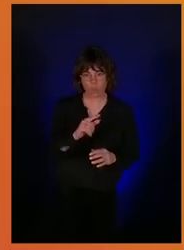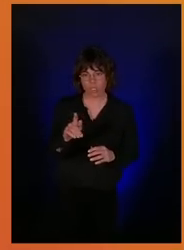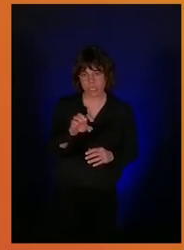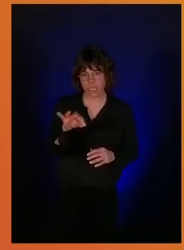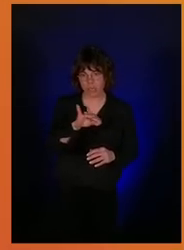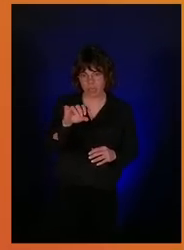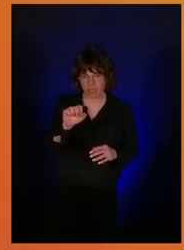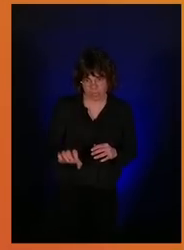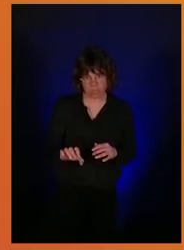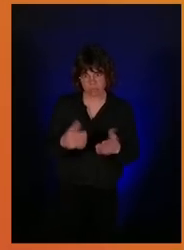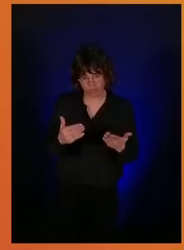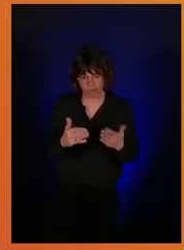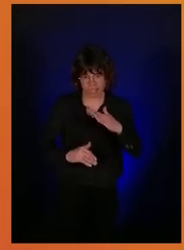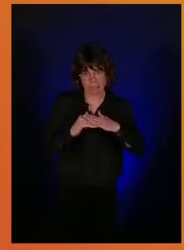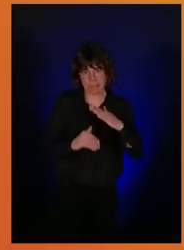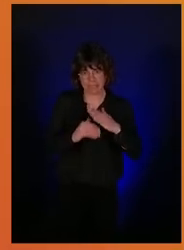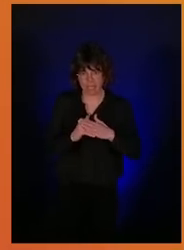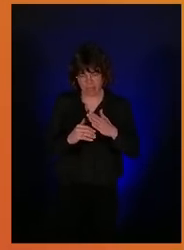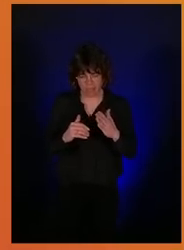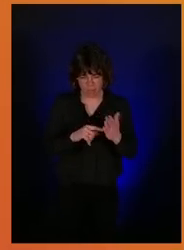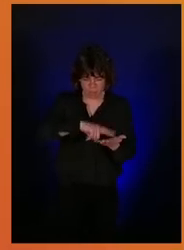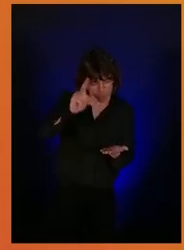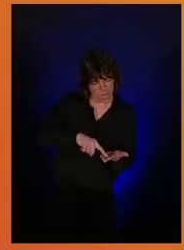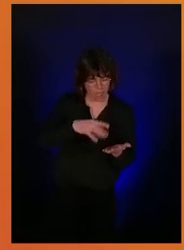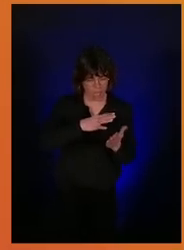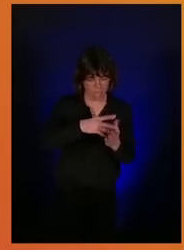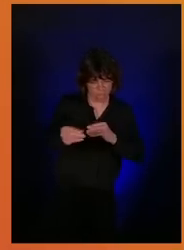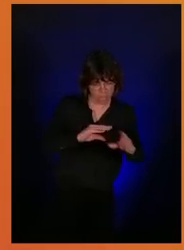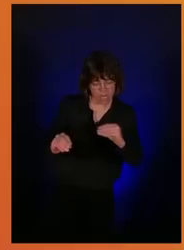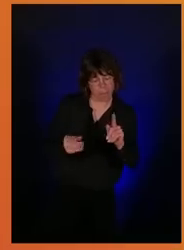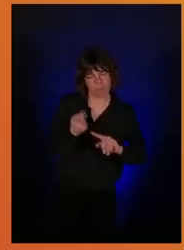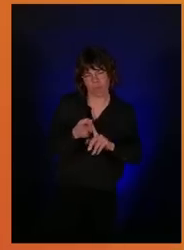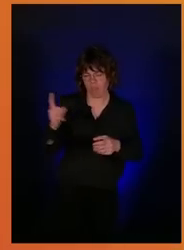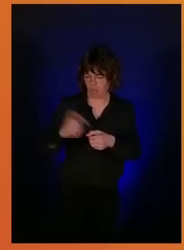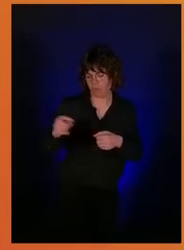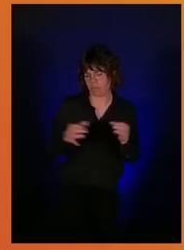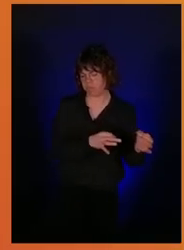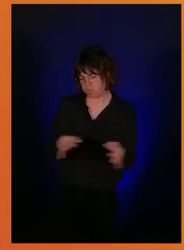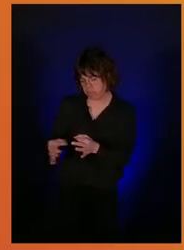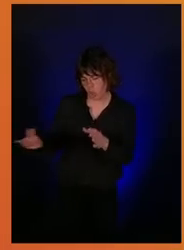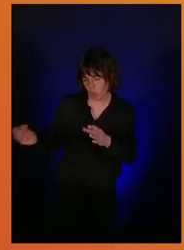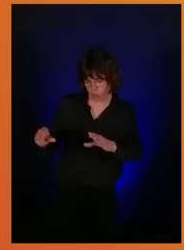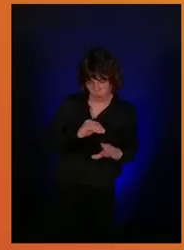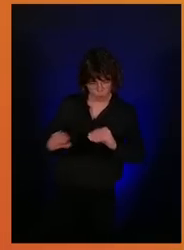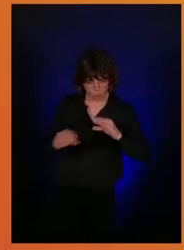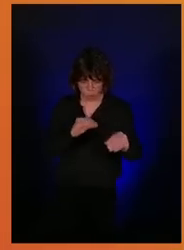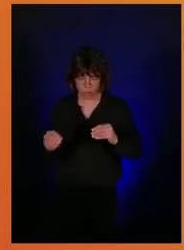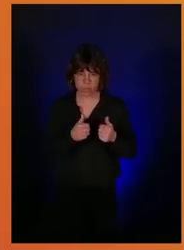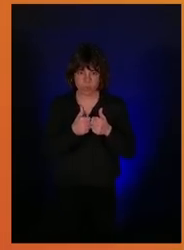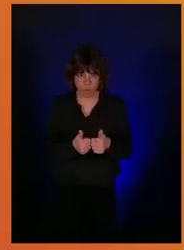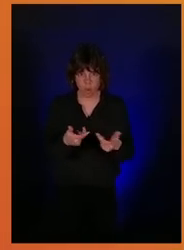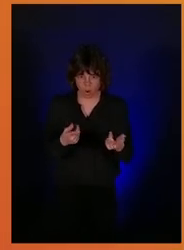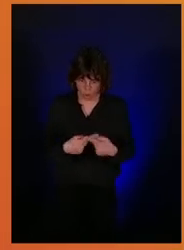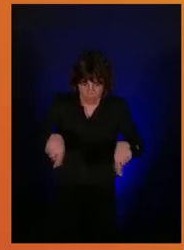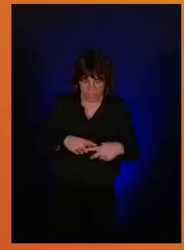réduire la durée des exercices budgétaires, il est crucial que nos syndicats reversent régulièrement selon les préconisations du comité de